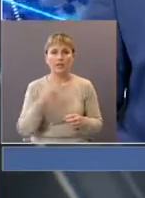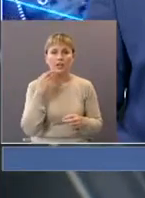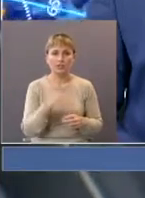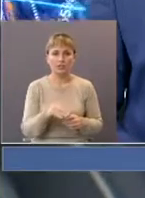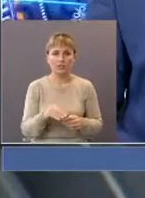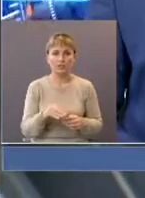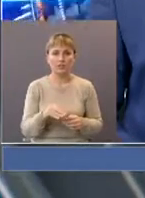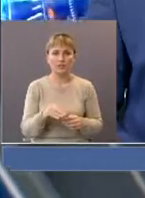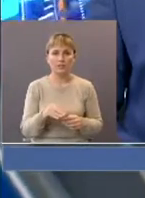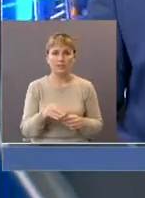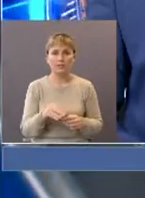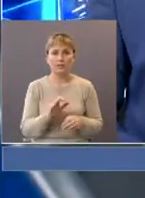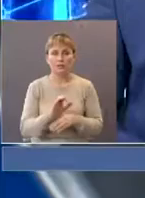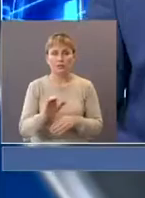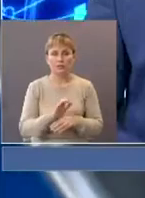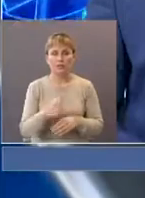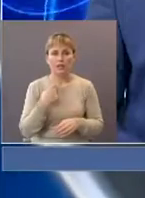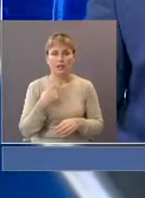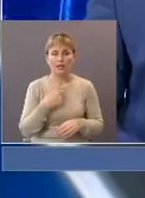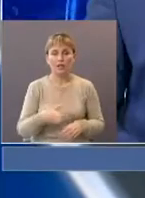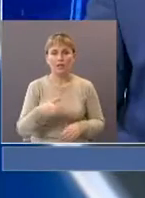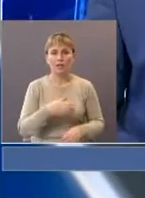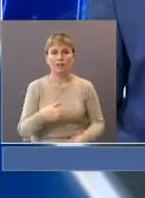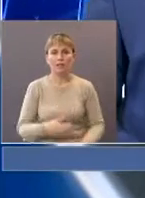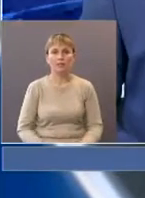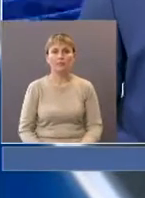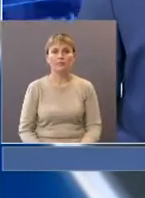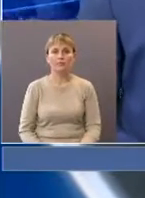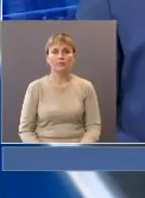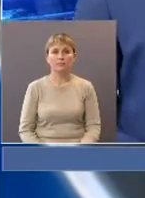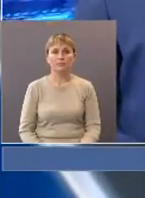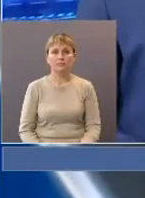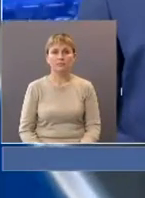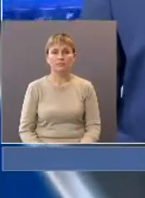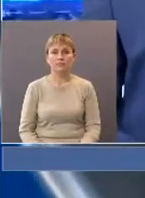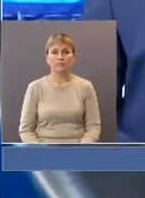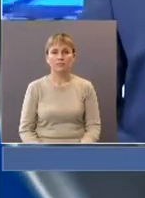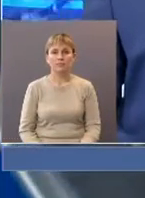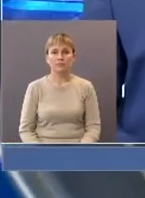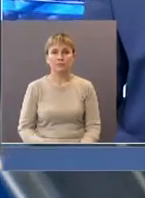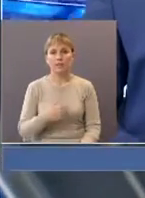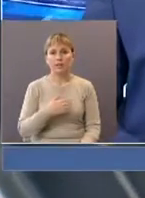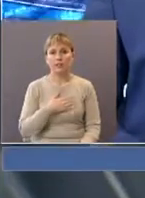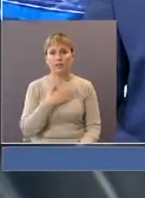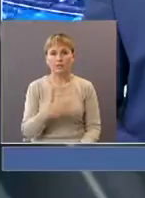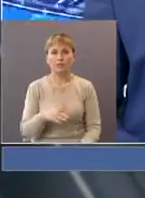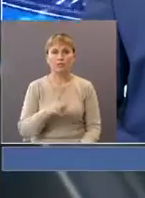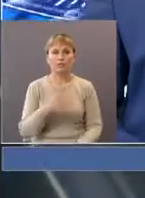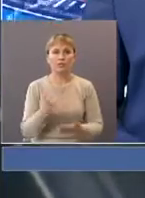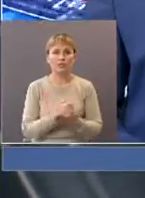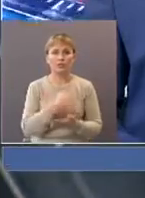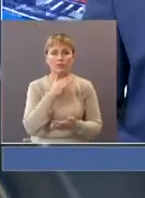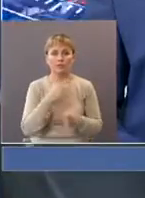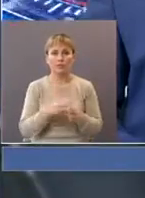качество продукции, алкогольной продукции. Амиржан Кашкарбаевич, я благодарю вас за то, что нашли время